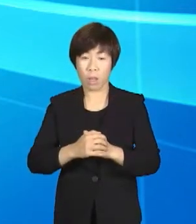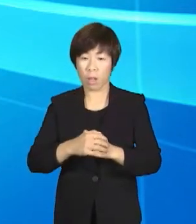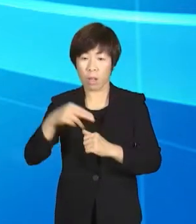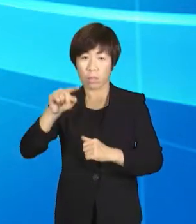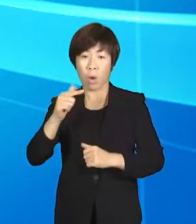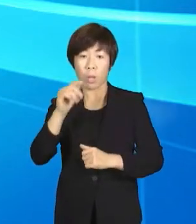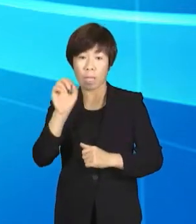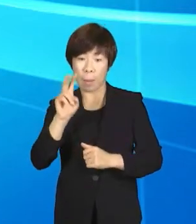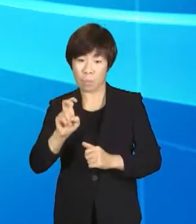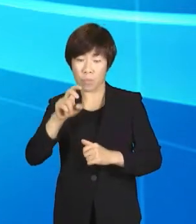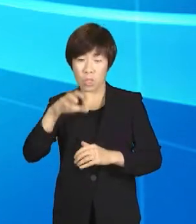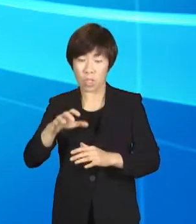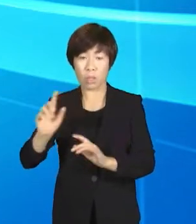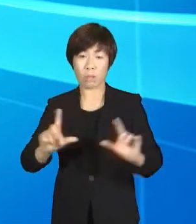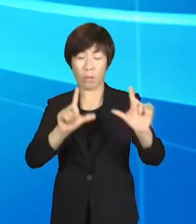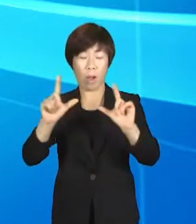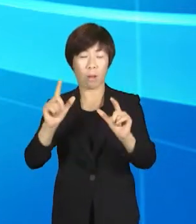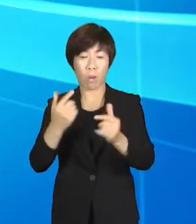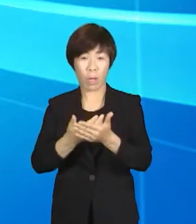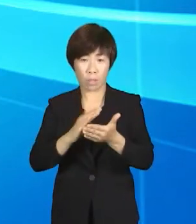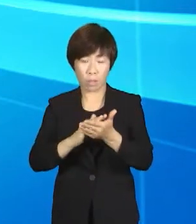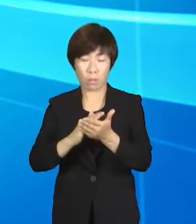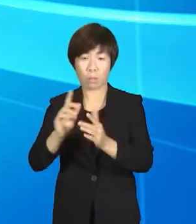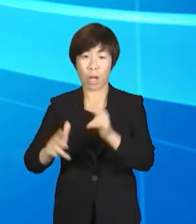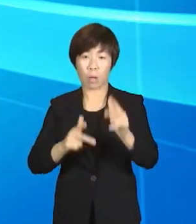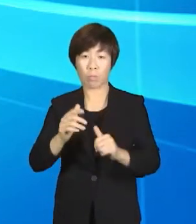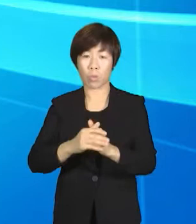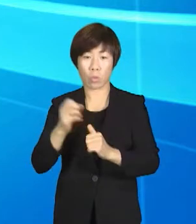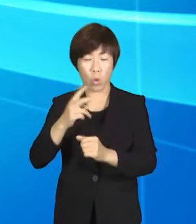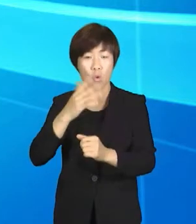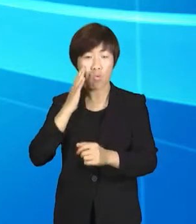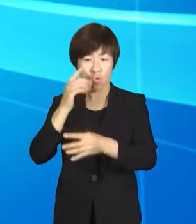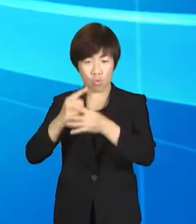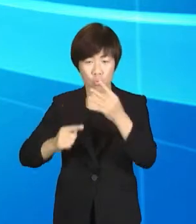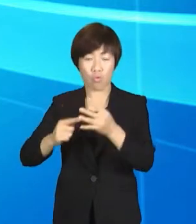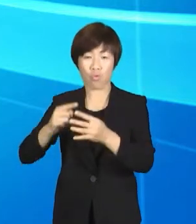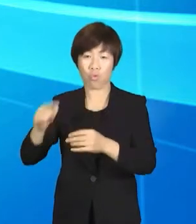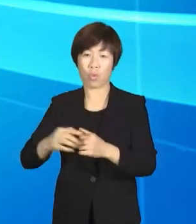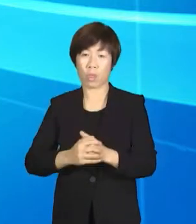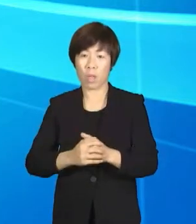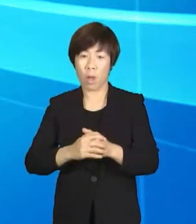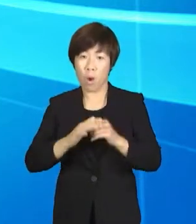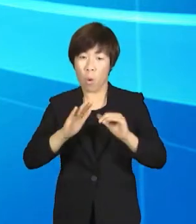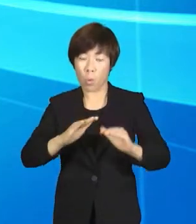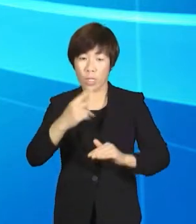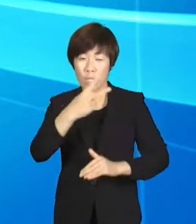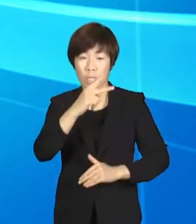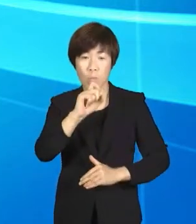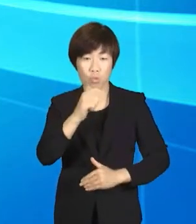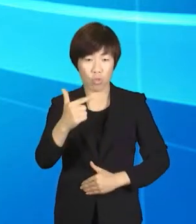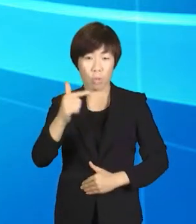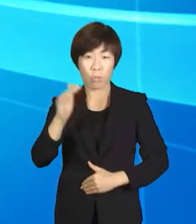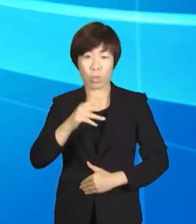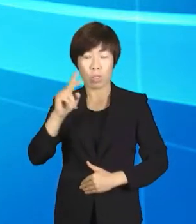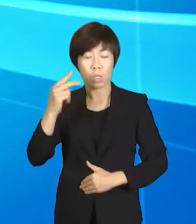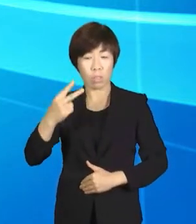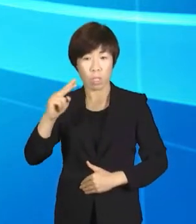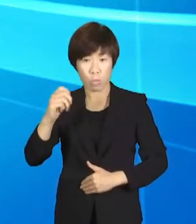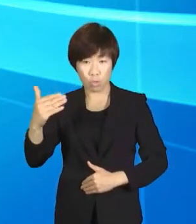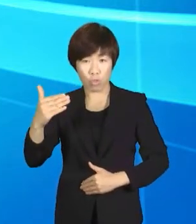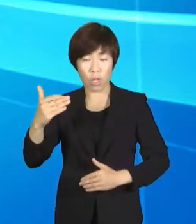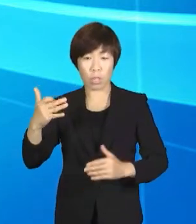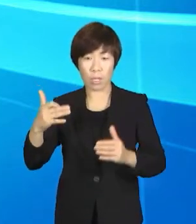서남지구 생활환경 개선 사업, 울주군 금곡마을 활력 가득 사업 등으로 오는 2016년부터